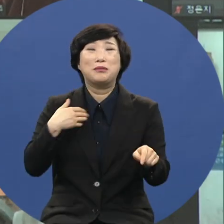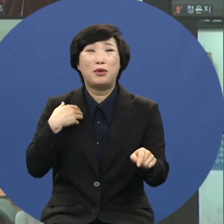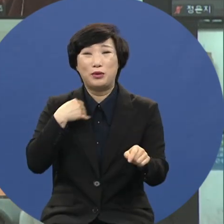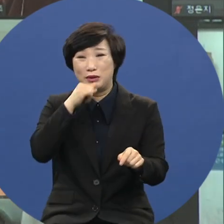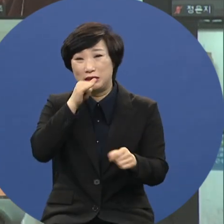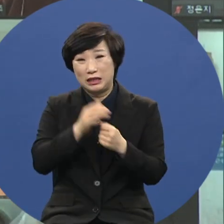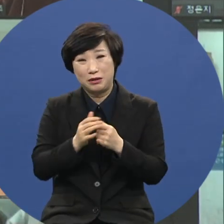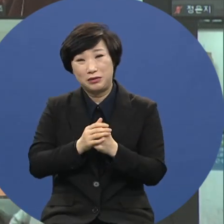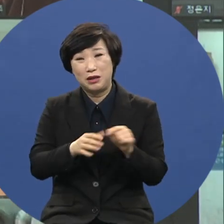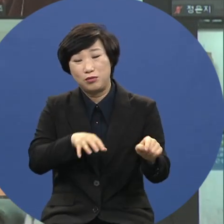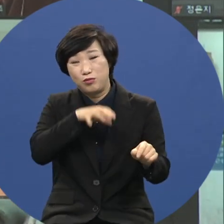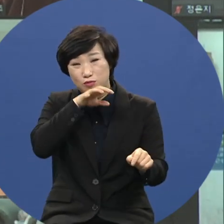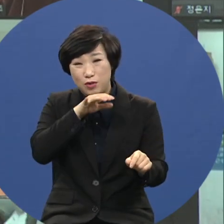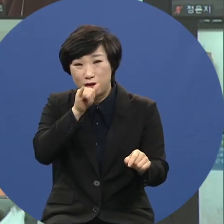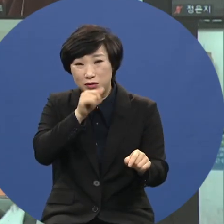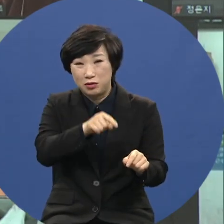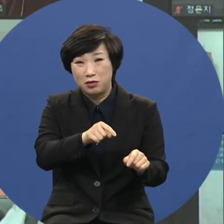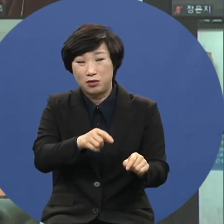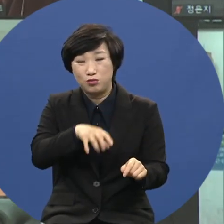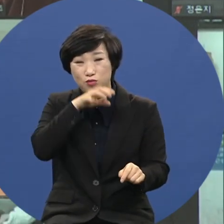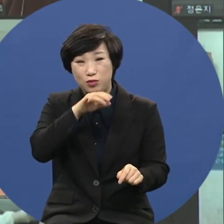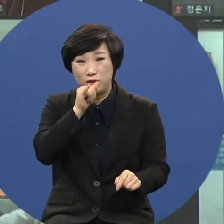그래. 몰라서.